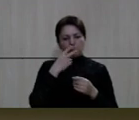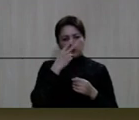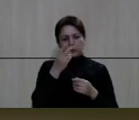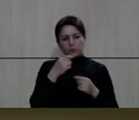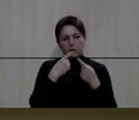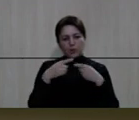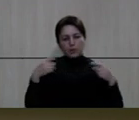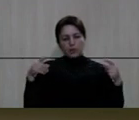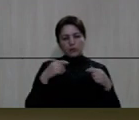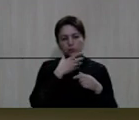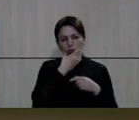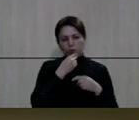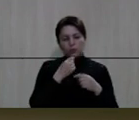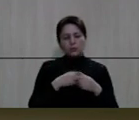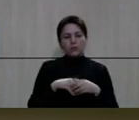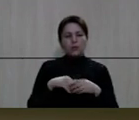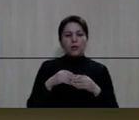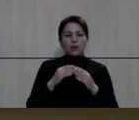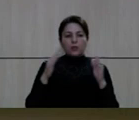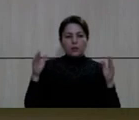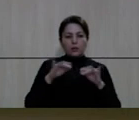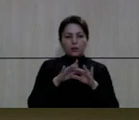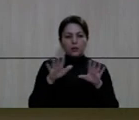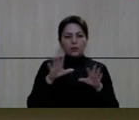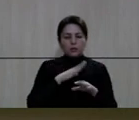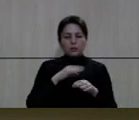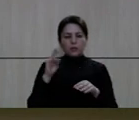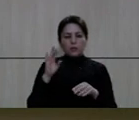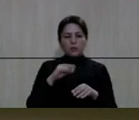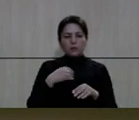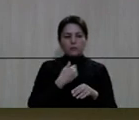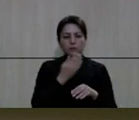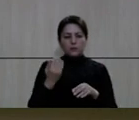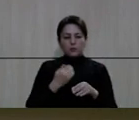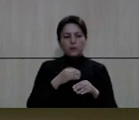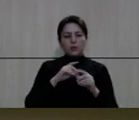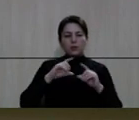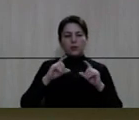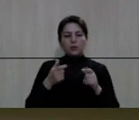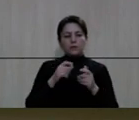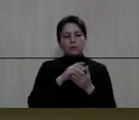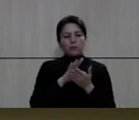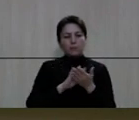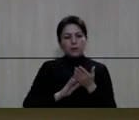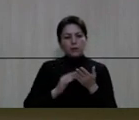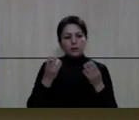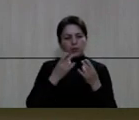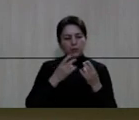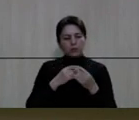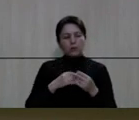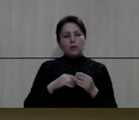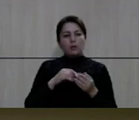juda ham ommalashgan va keng tarqalgan. Lekin bizga hozir taklifnoma matni kerak. Taklifnoma